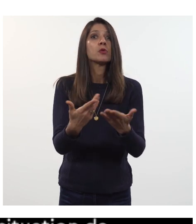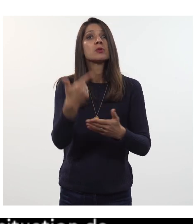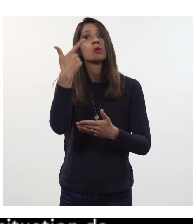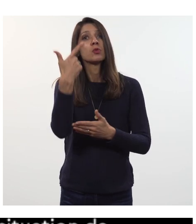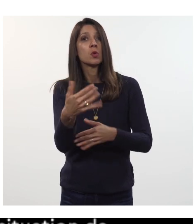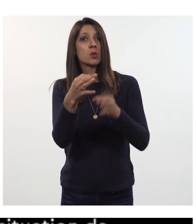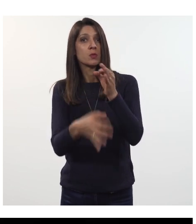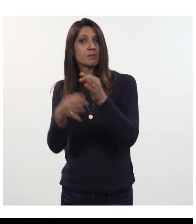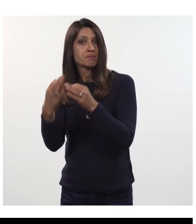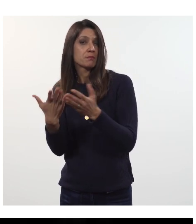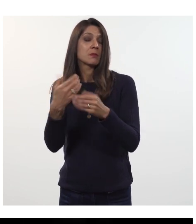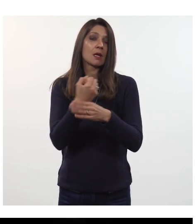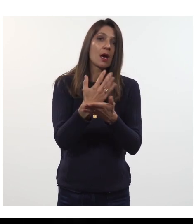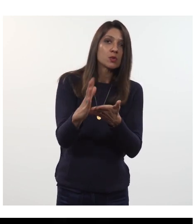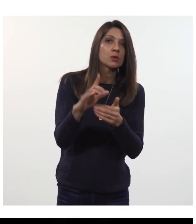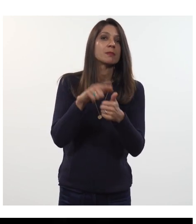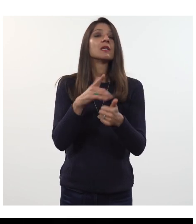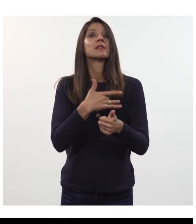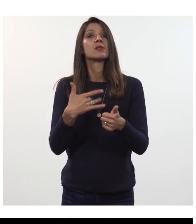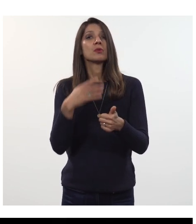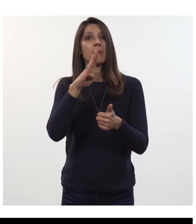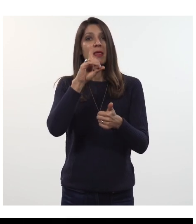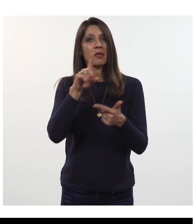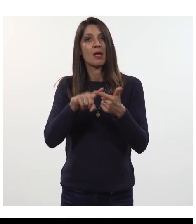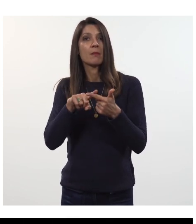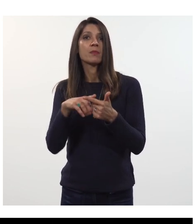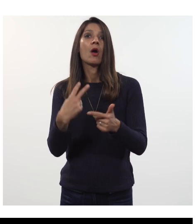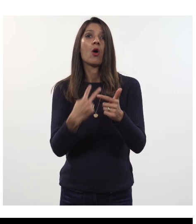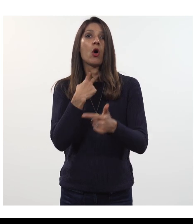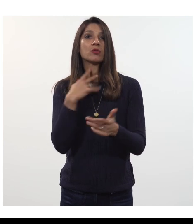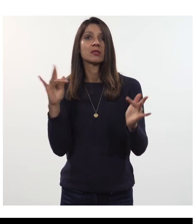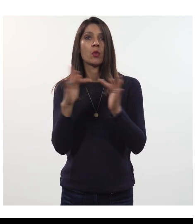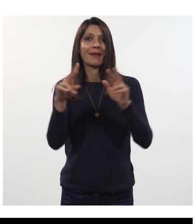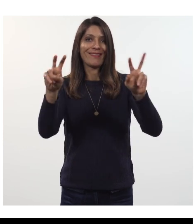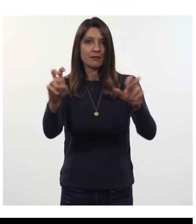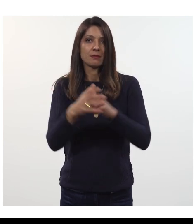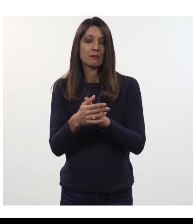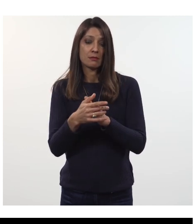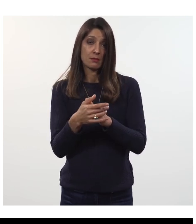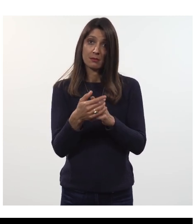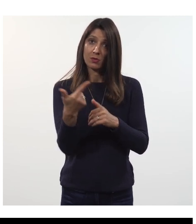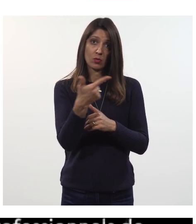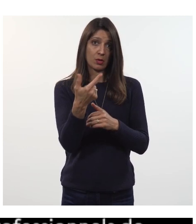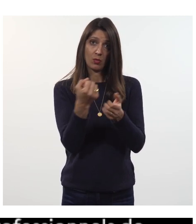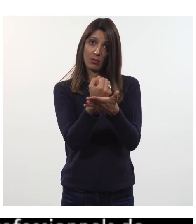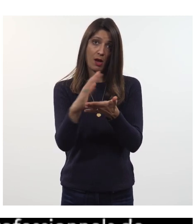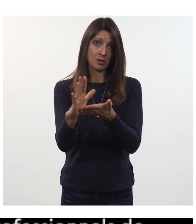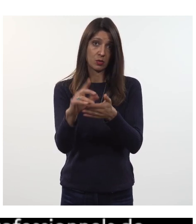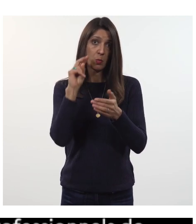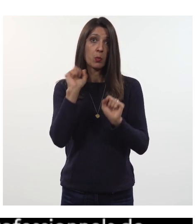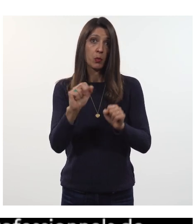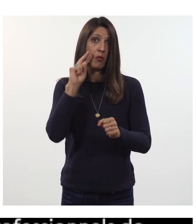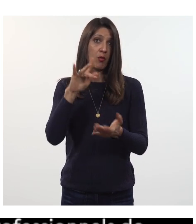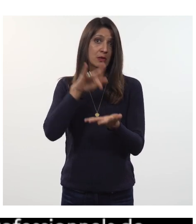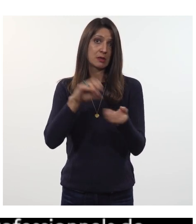concrètes qui sont Santé BD et HandiConnect. Ces 2 solutions sont en accès libre sur notre site internet et